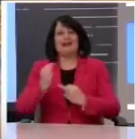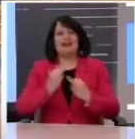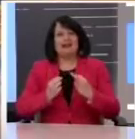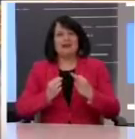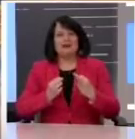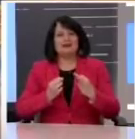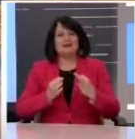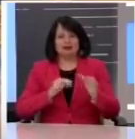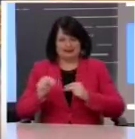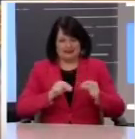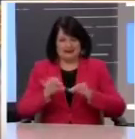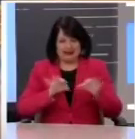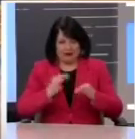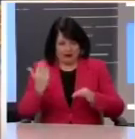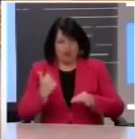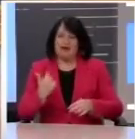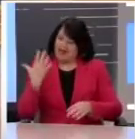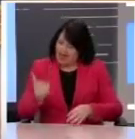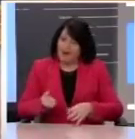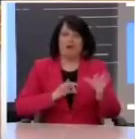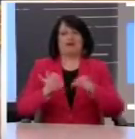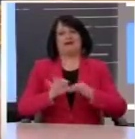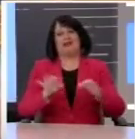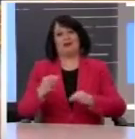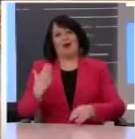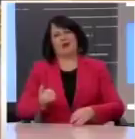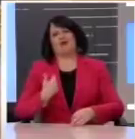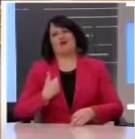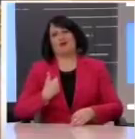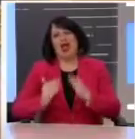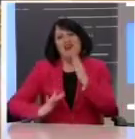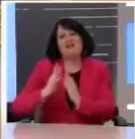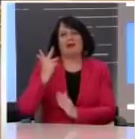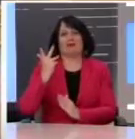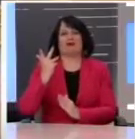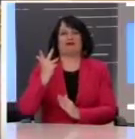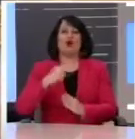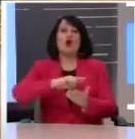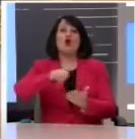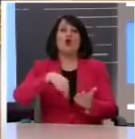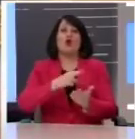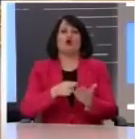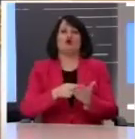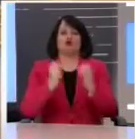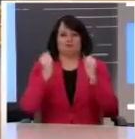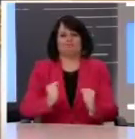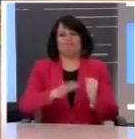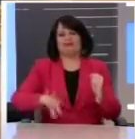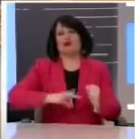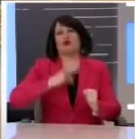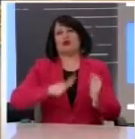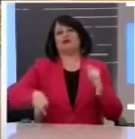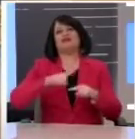σχέδιο. Έχουμε σχέδιο, κύριε Θοδωράκη. Με σχέδιο αναβαθμίστηκε ο διεθνής ρόλος και το κύρος της